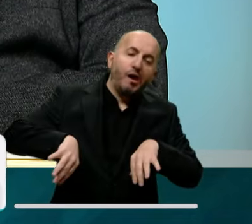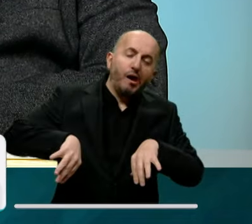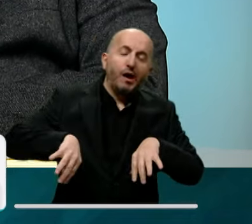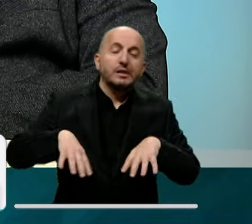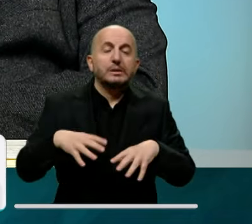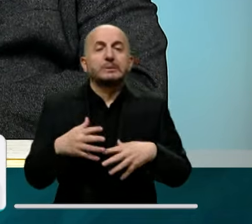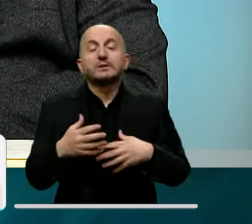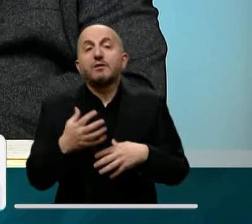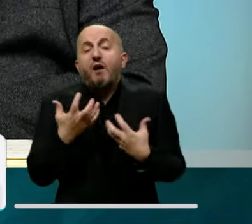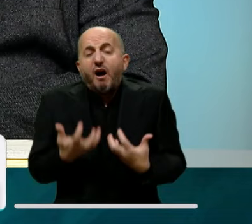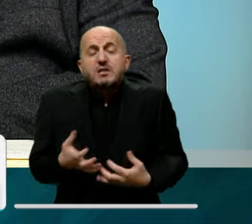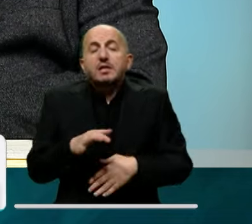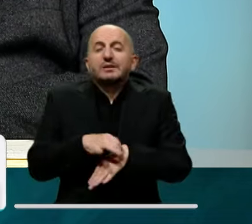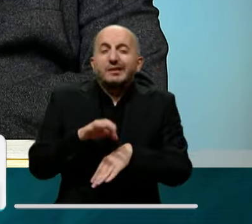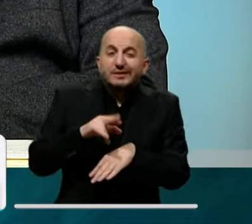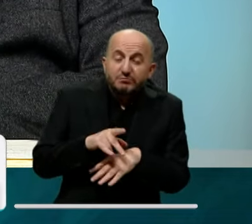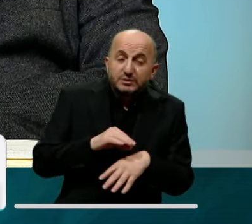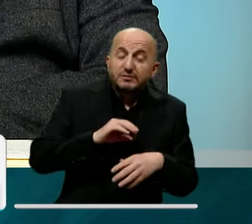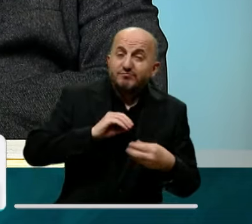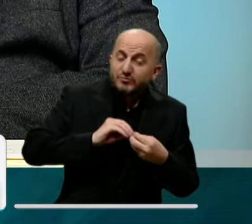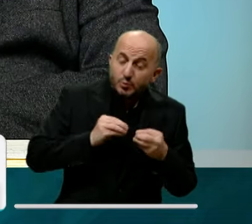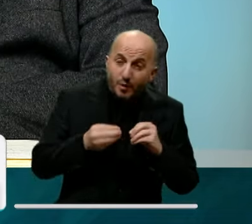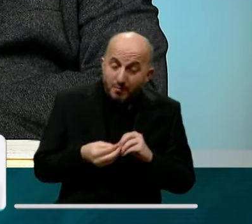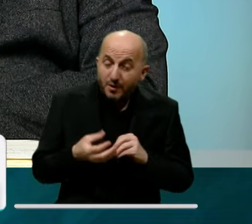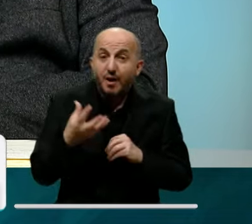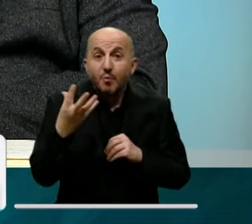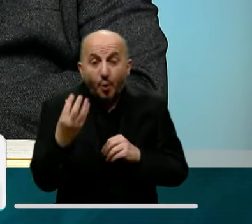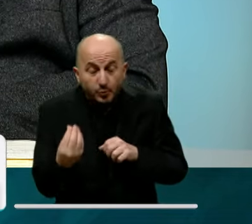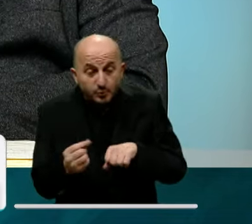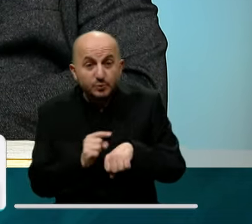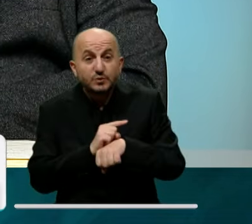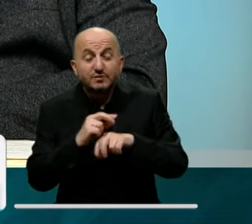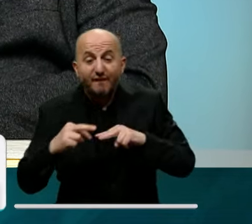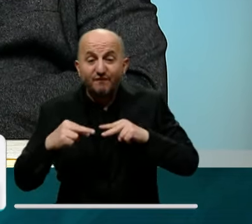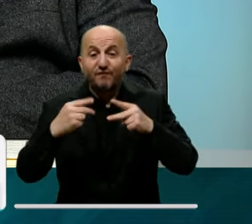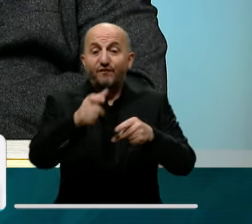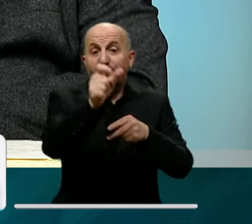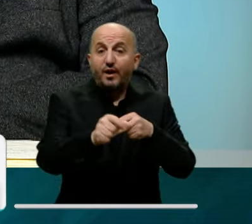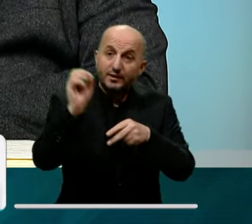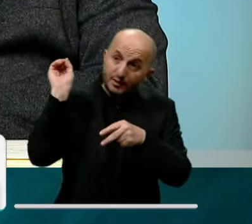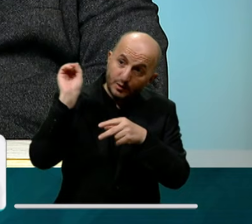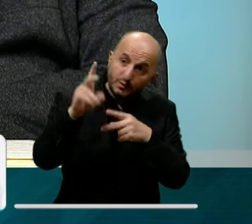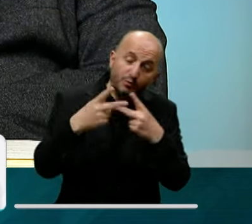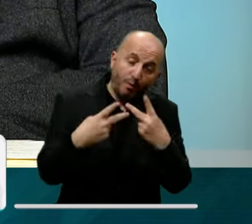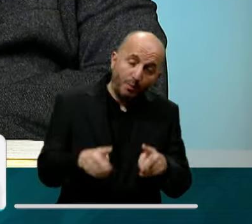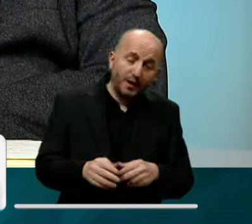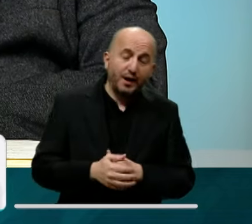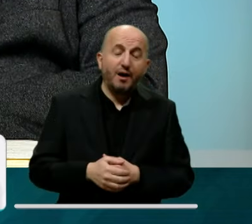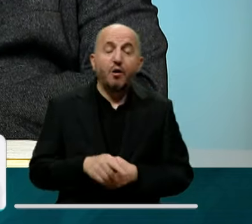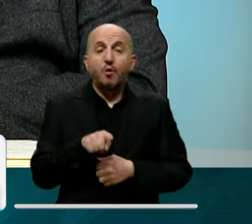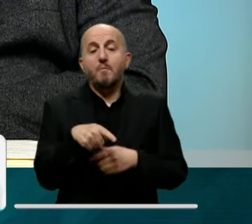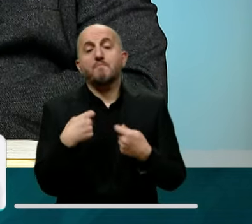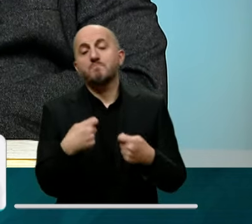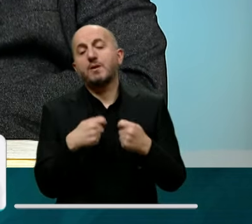müzmin hastalık gibi bir sıkıntı halinde olması durumunda vekil gönderebilir o vekilin Tabii ki